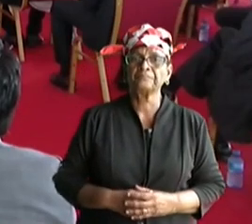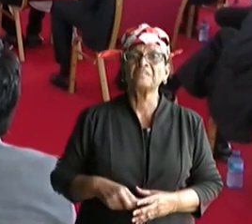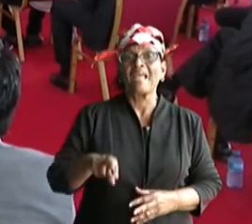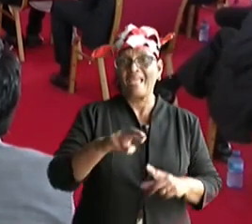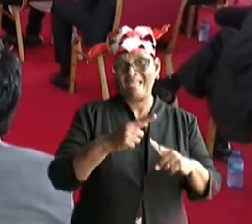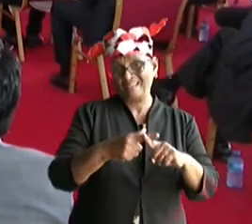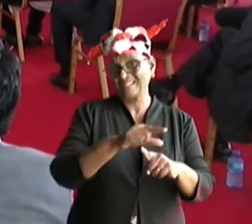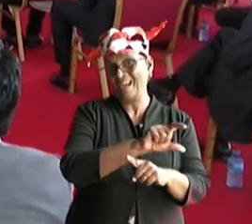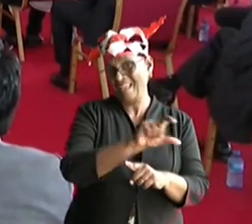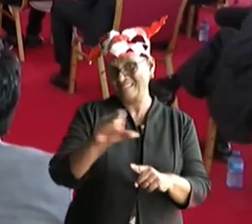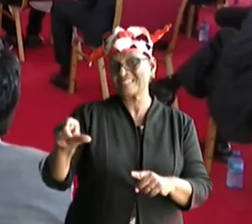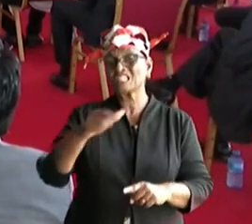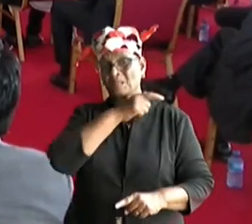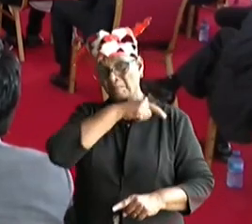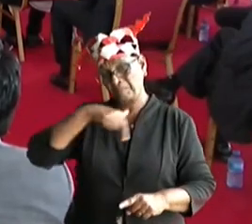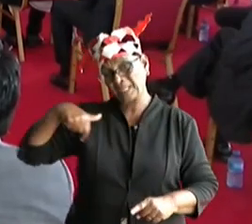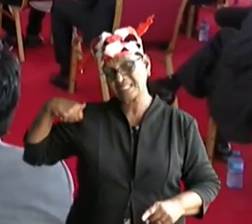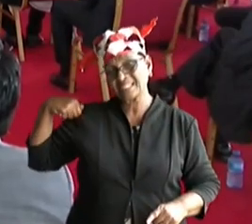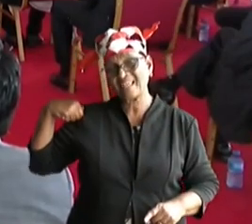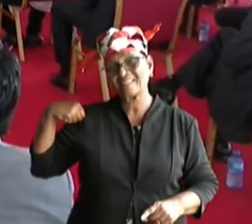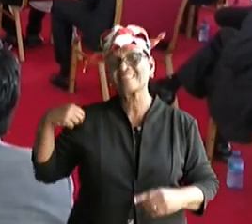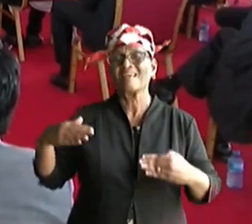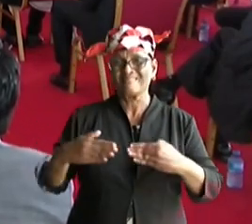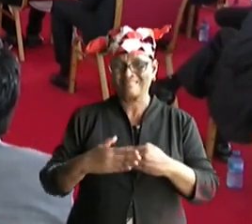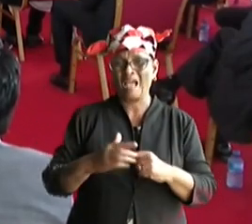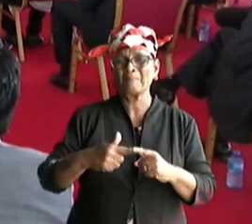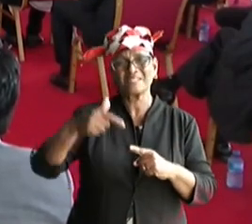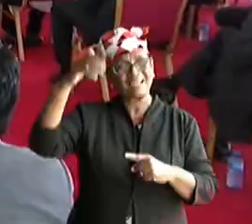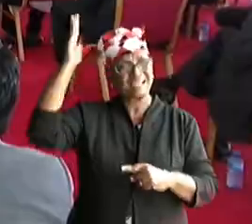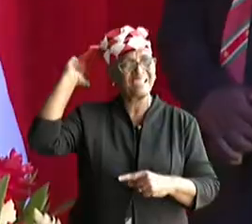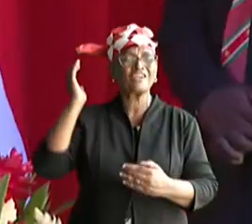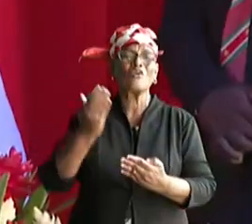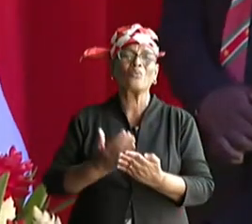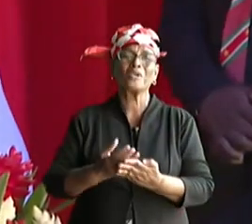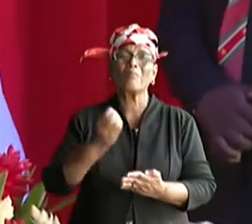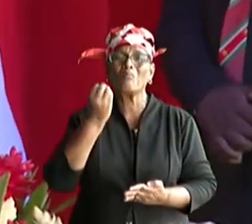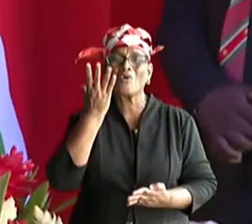excellenties, dames en heren, goedemorgen.